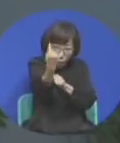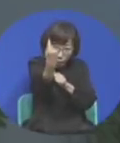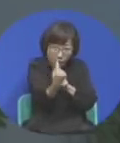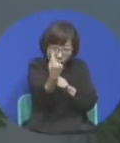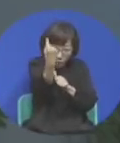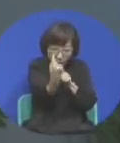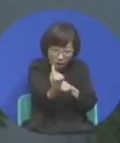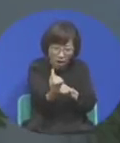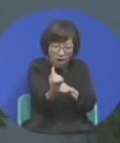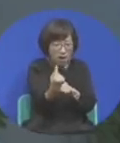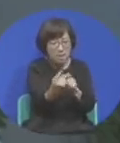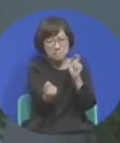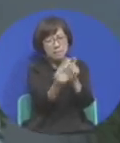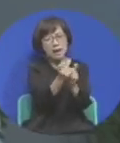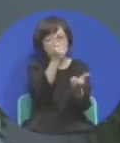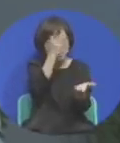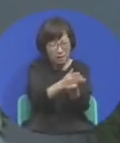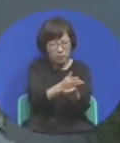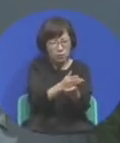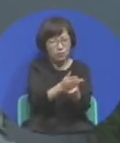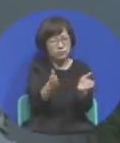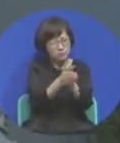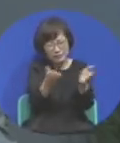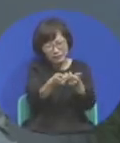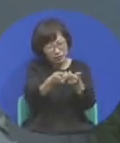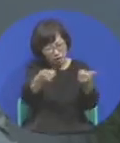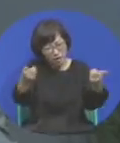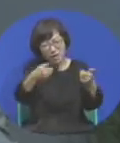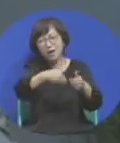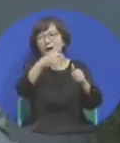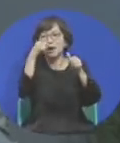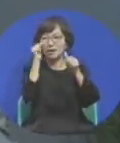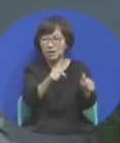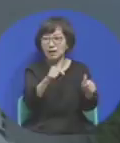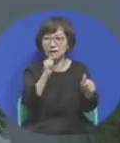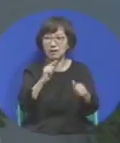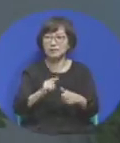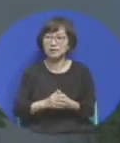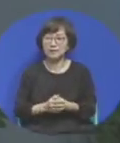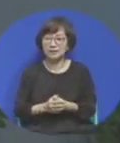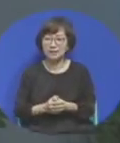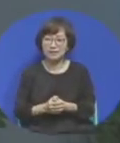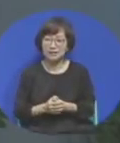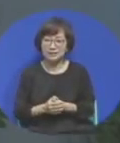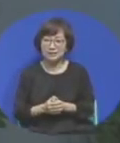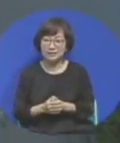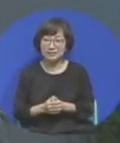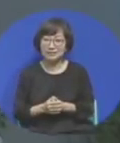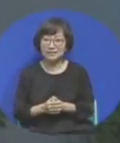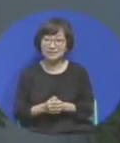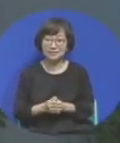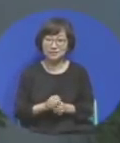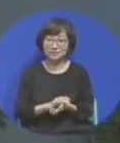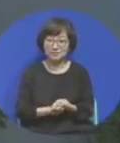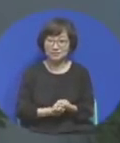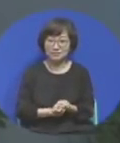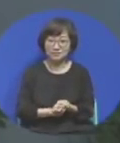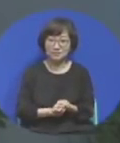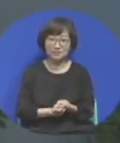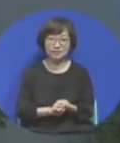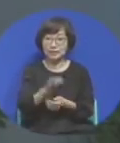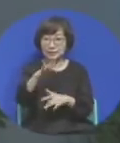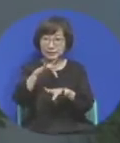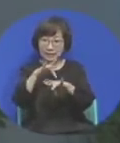within that background of the past and come out from that destruction, that impending destruction that will come upon you now. 네가 이걸 먹으면 하나님처럼 되는